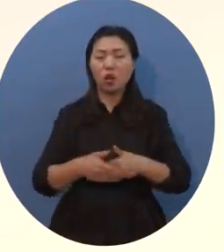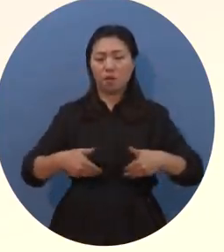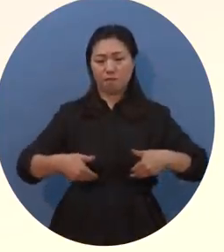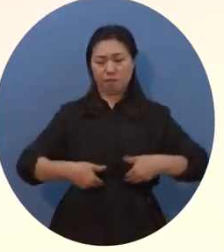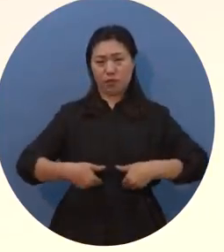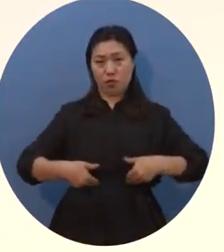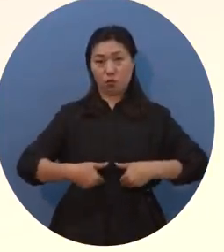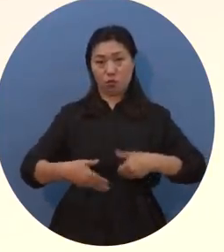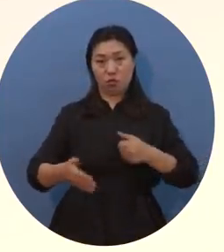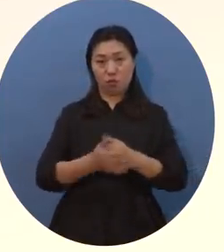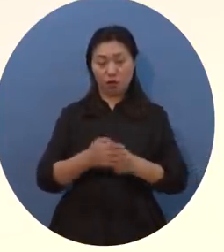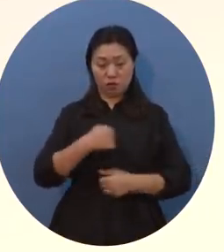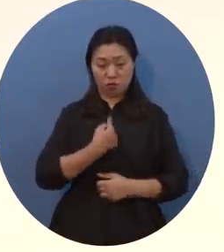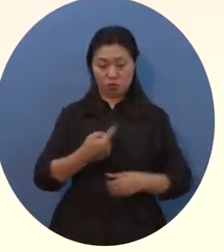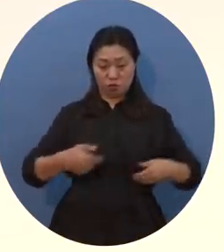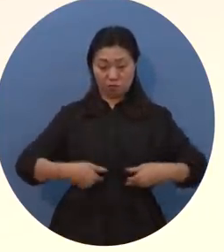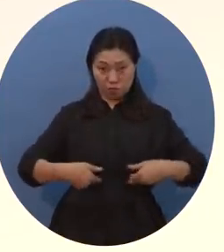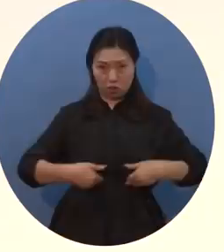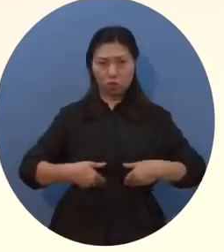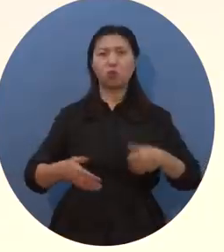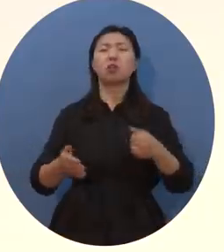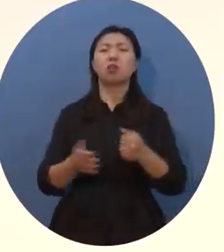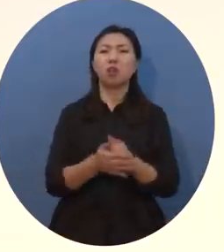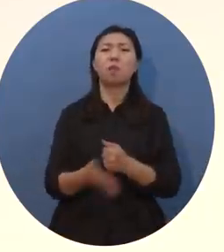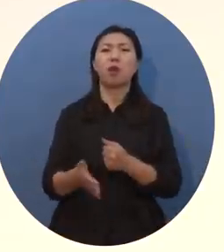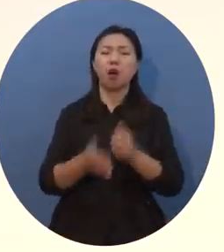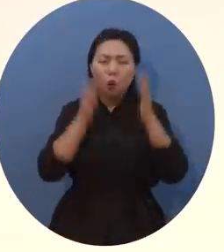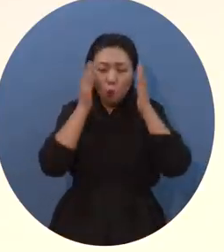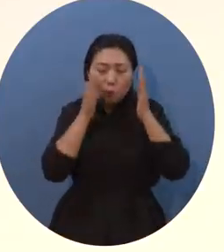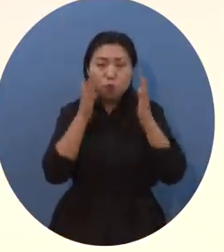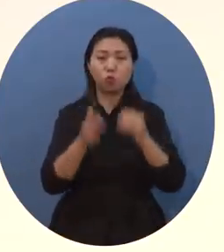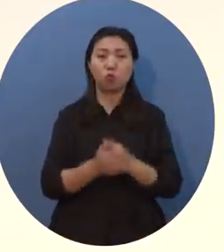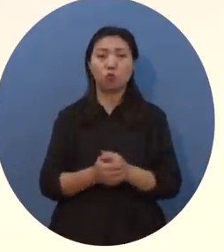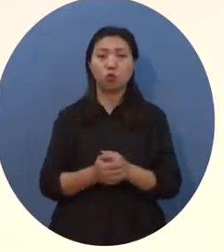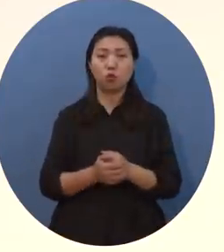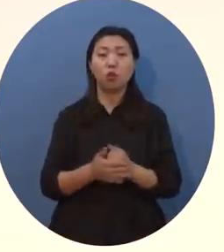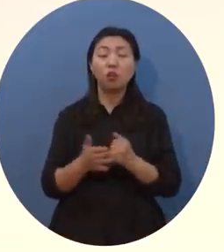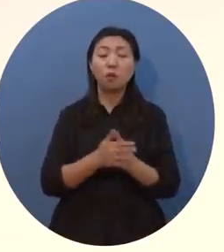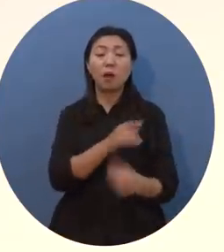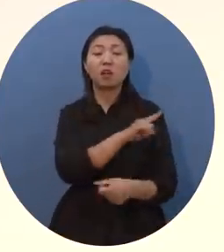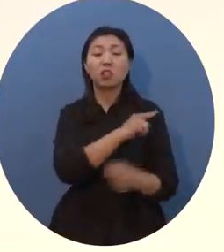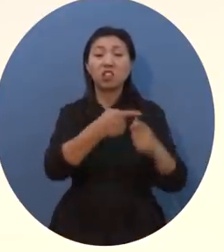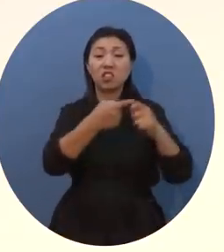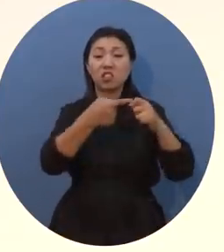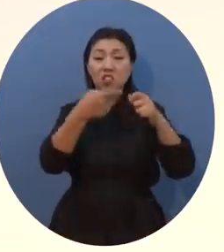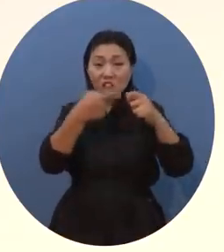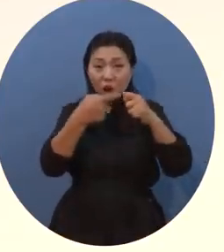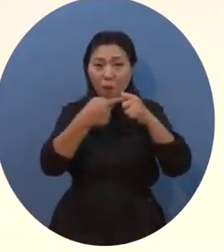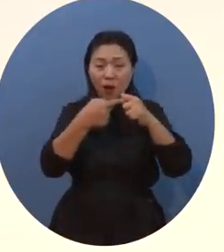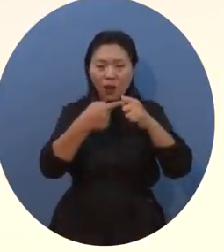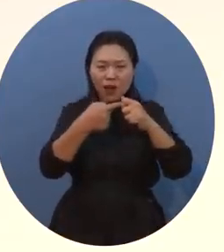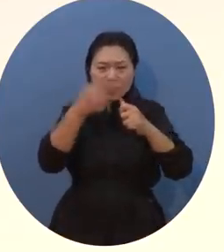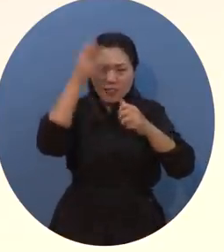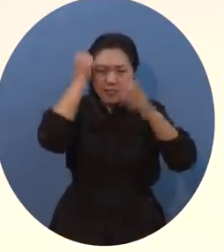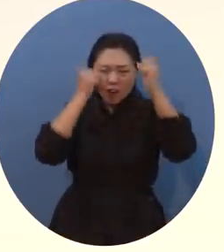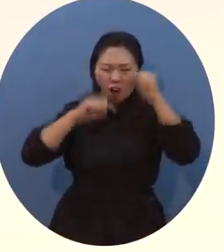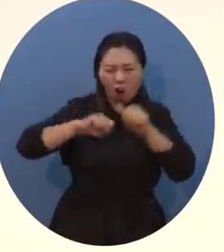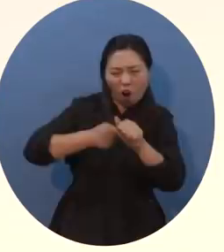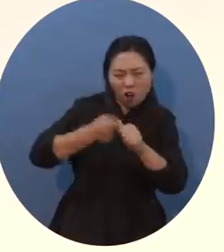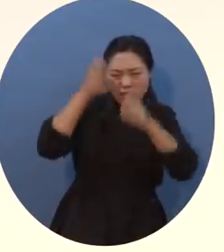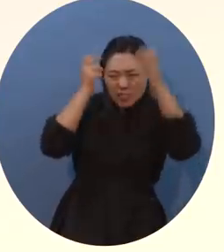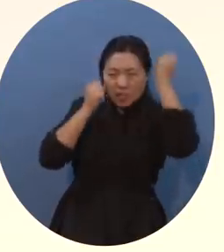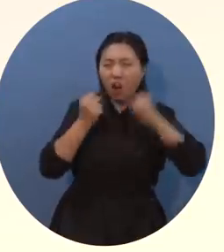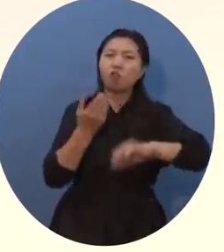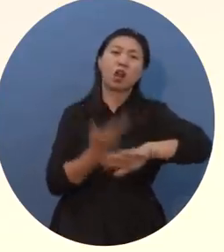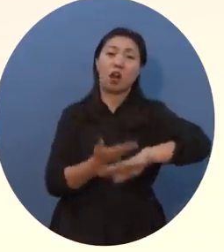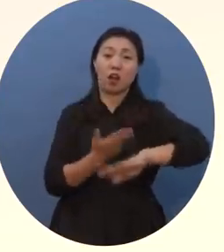필요에 의해서, 자기 필요에 의해서 공부를 하니까, 첫째, 머리가 똑같아도 기억력이 달라요. 억지로 하는